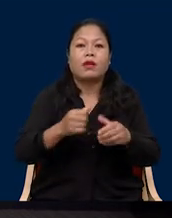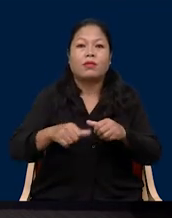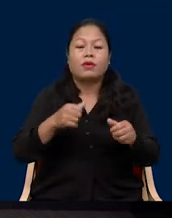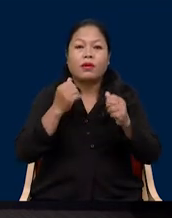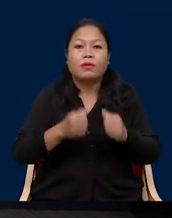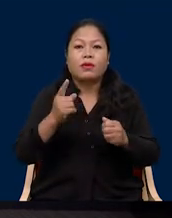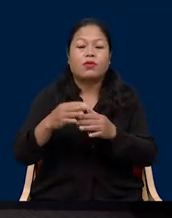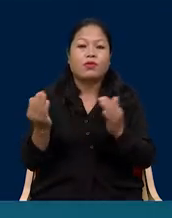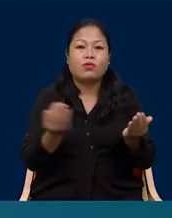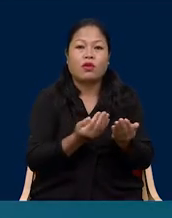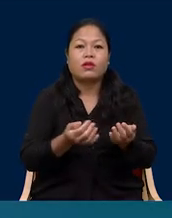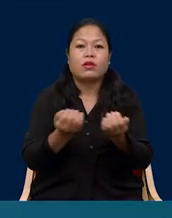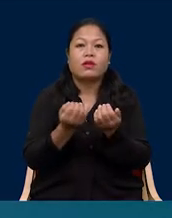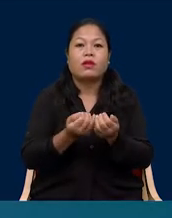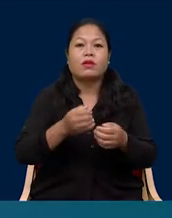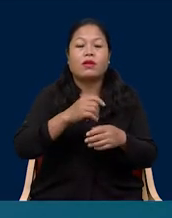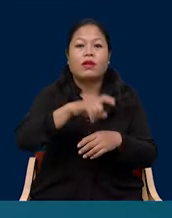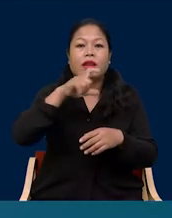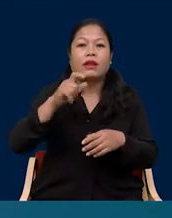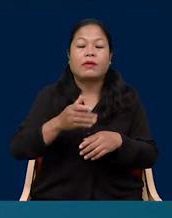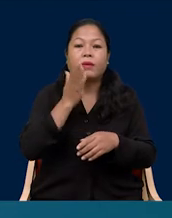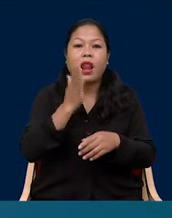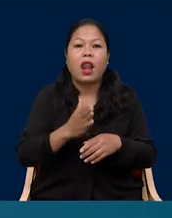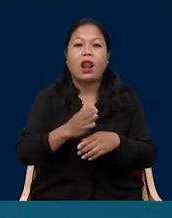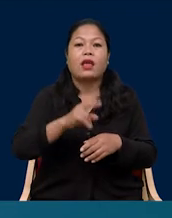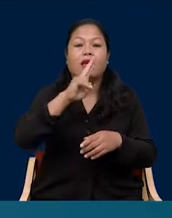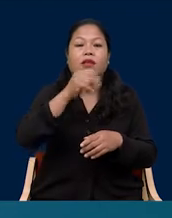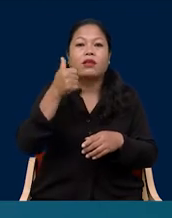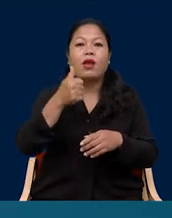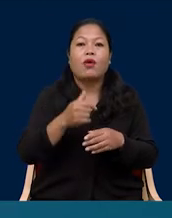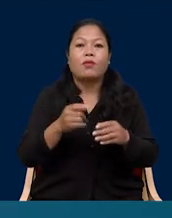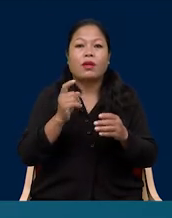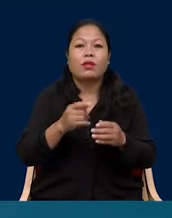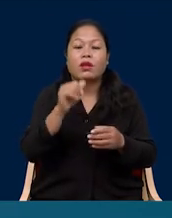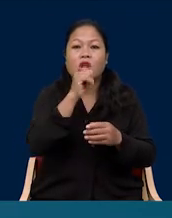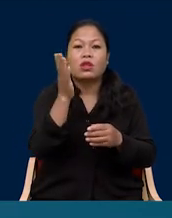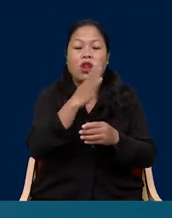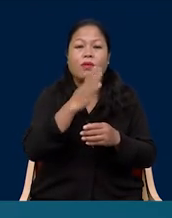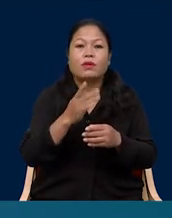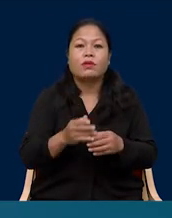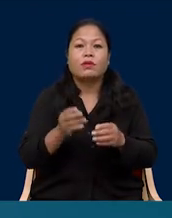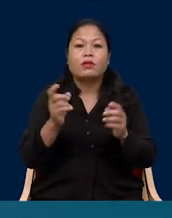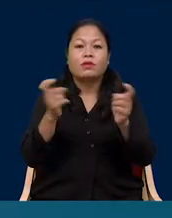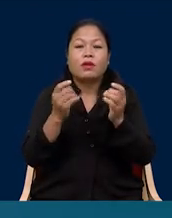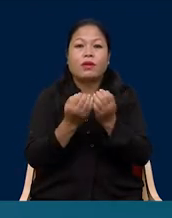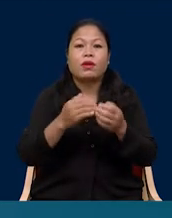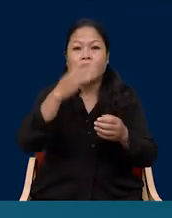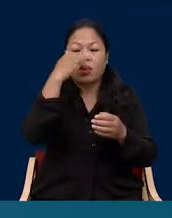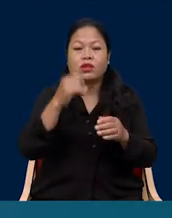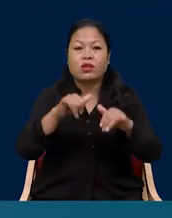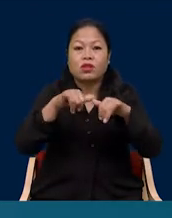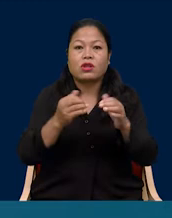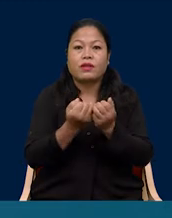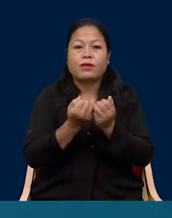यहाँहरूलाई स्वागत गर्न चाहन्छु। हामी नेपालले 26औं जलवायु सम्मेलनका लागि के कस्तो तयारी गरिरहेको छ भन्ने बारे